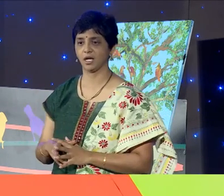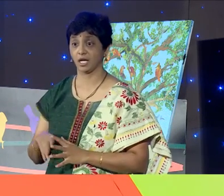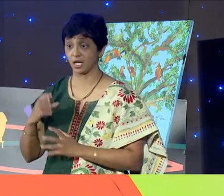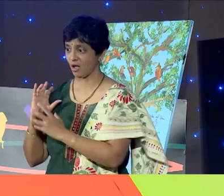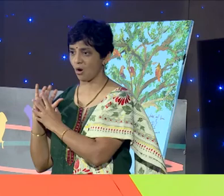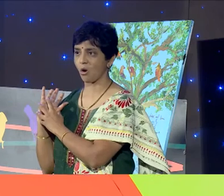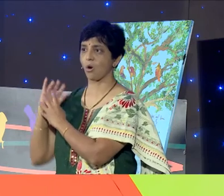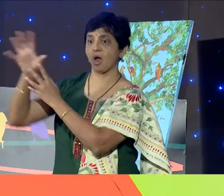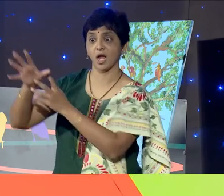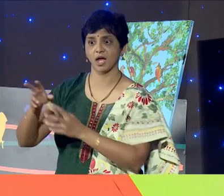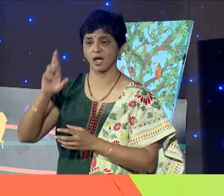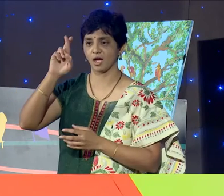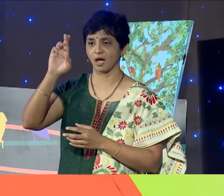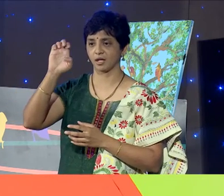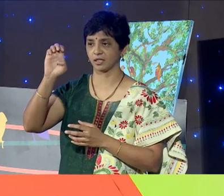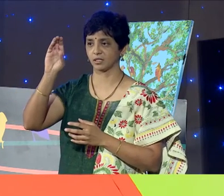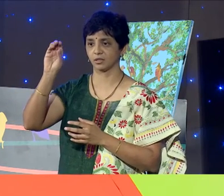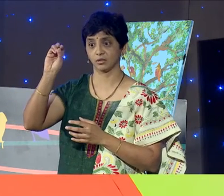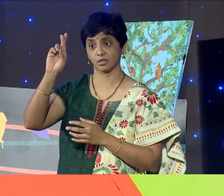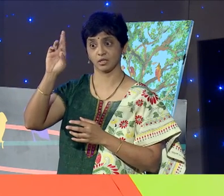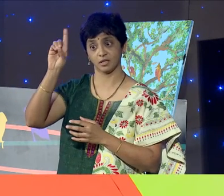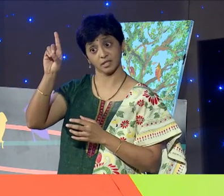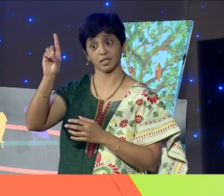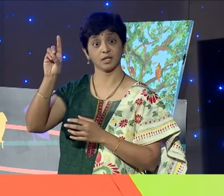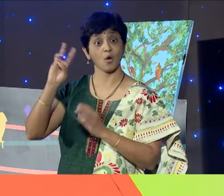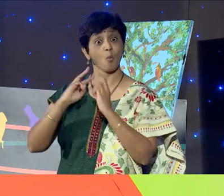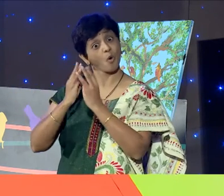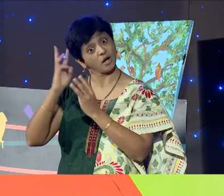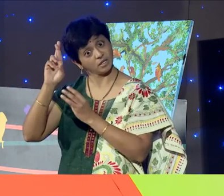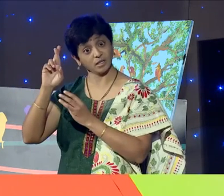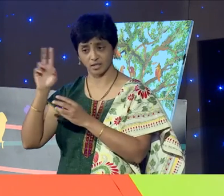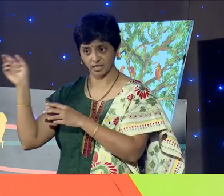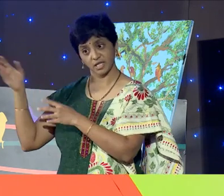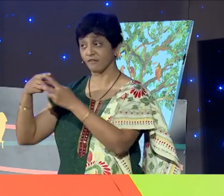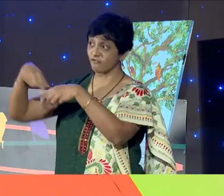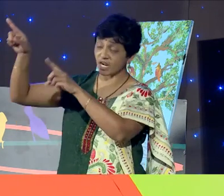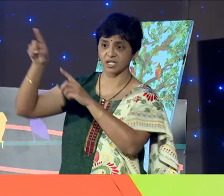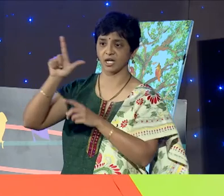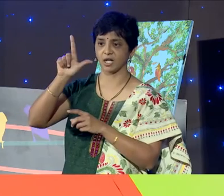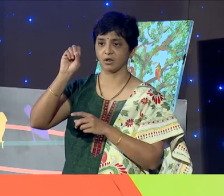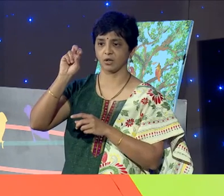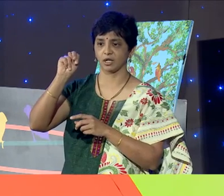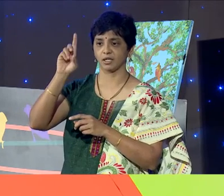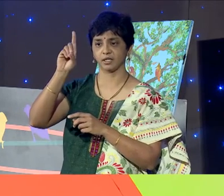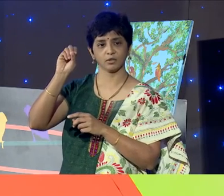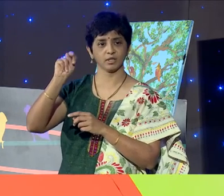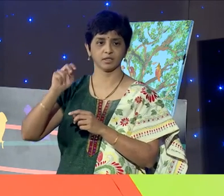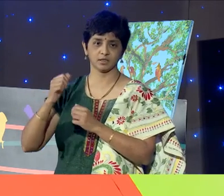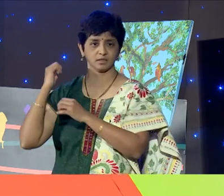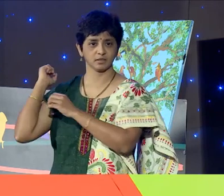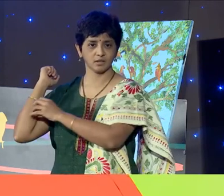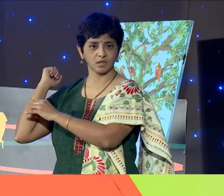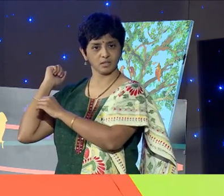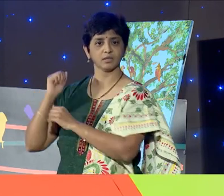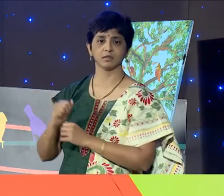मैं रिकॉर्ड लेके हूँ, नेशनल रिकॉर्ड लेके हूँ। लंदन 6 इंच के लिए मेरा मेडल गया, लेकिन मैंने अपने आप से वादा किया है